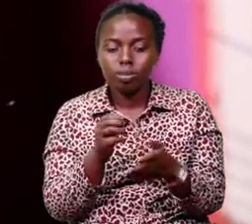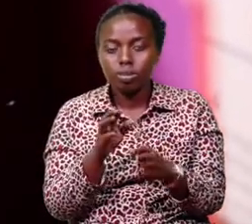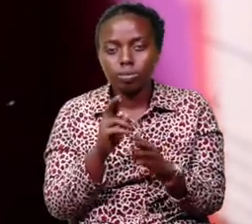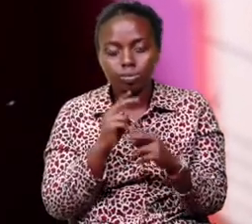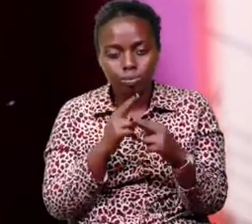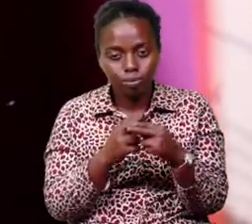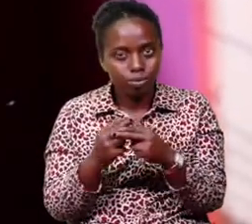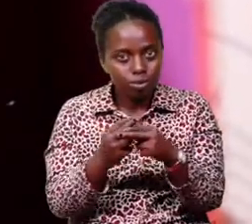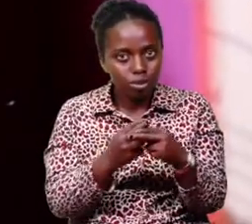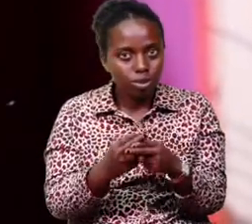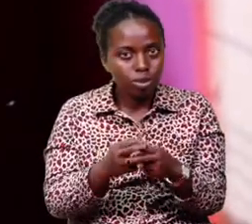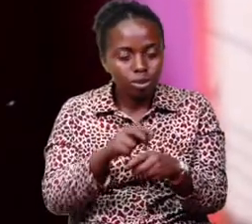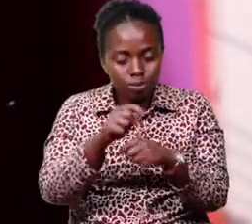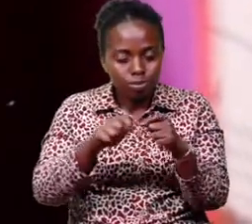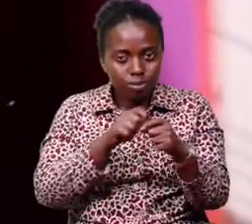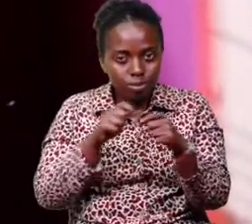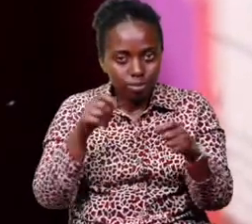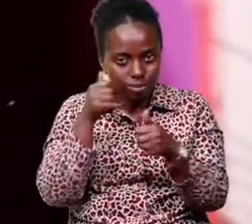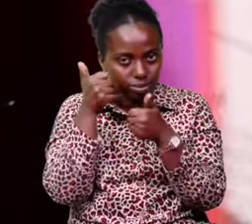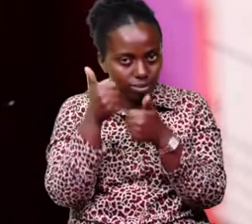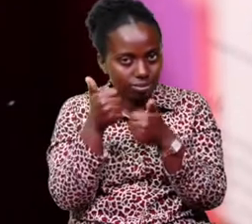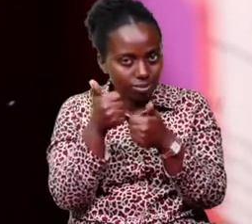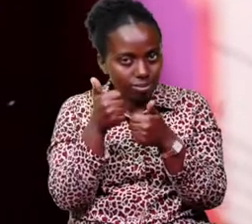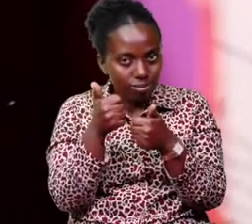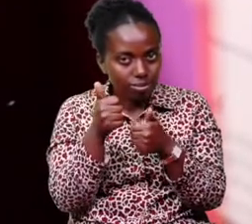Witonze ukakazirika neza cyane.